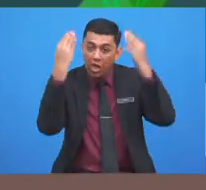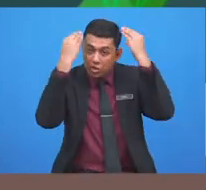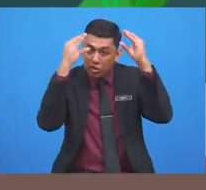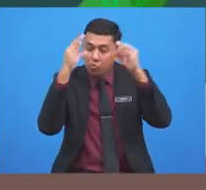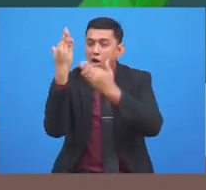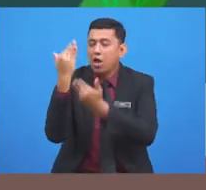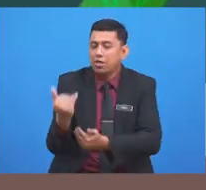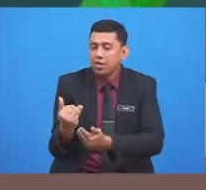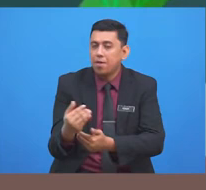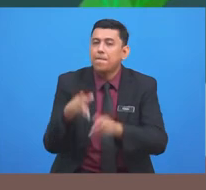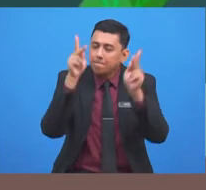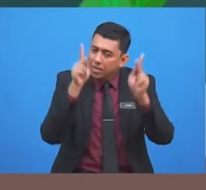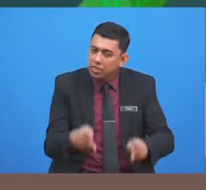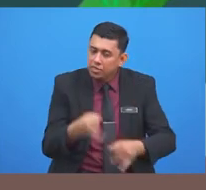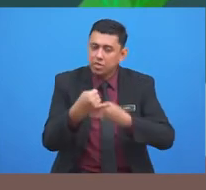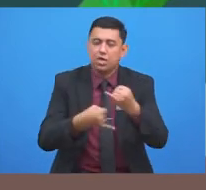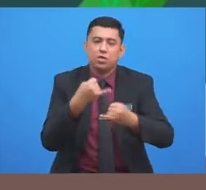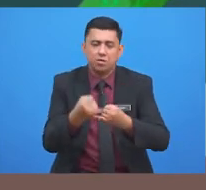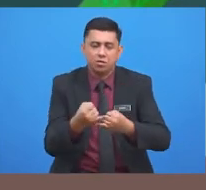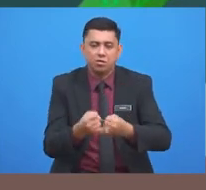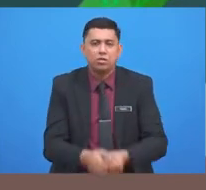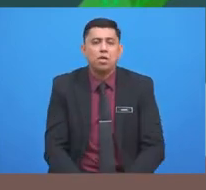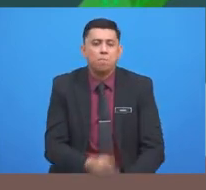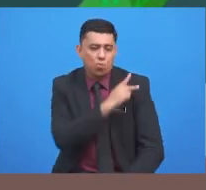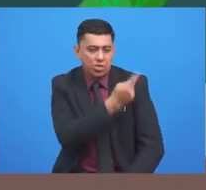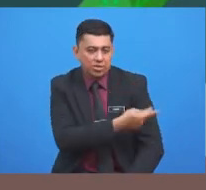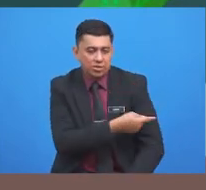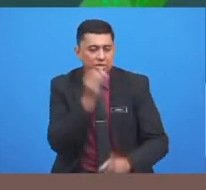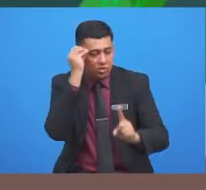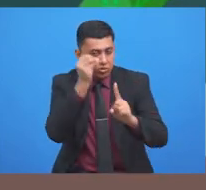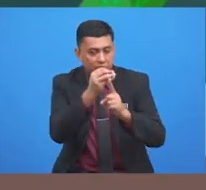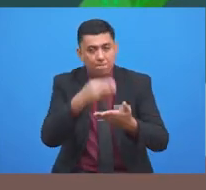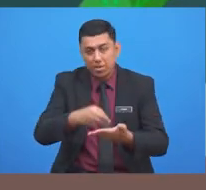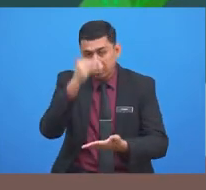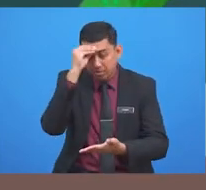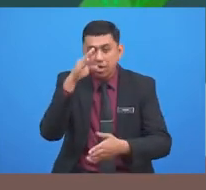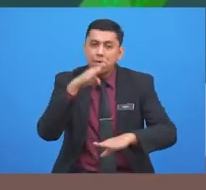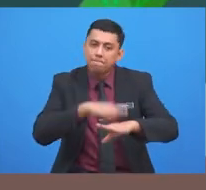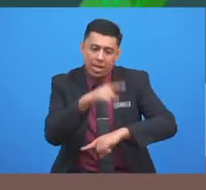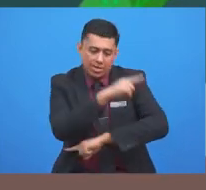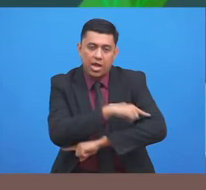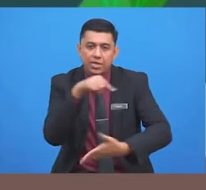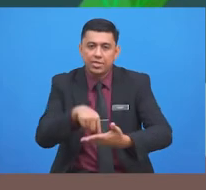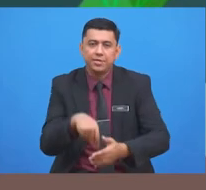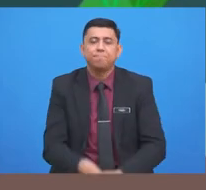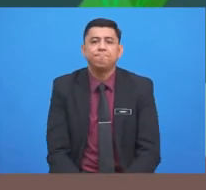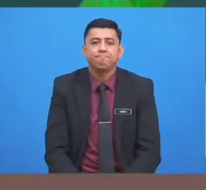harap pelajar-pelajar berjaya menguasai objektif pembelajaran kita pada hari ini.